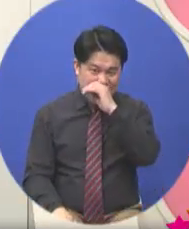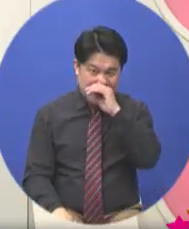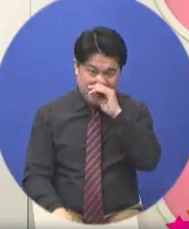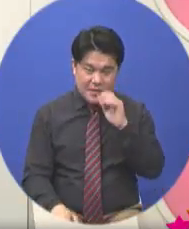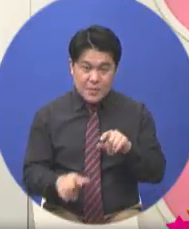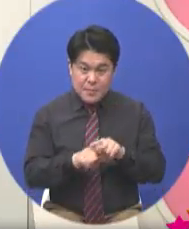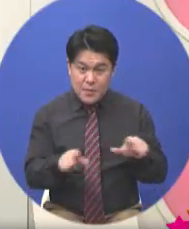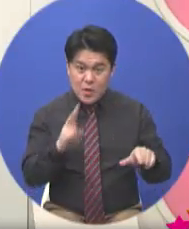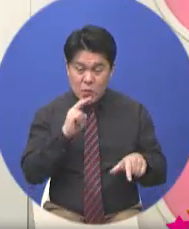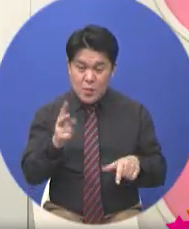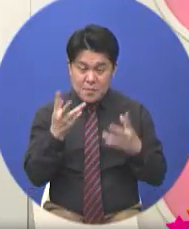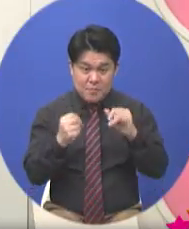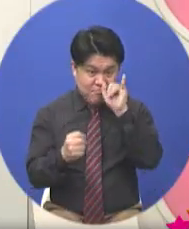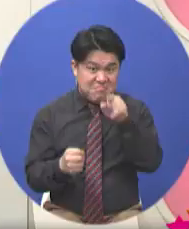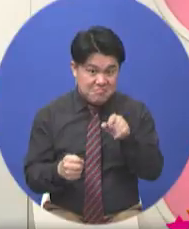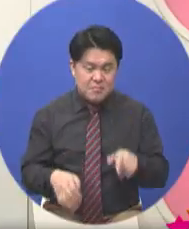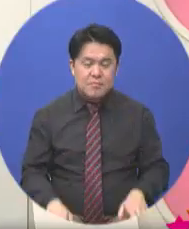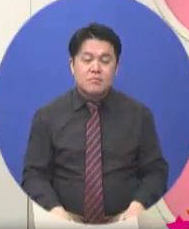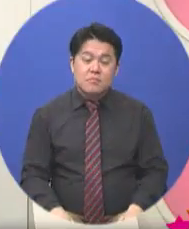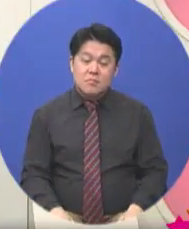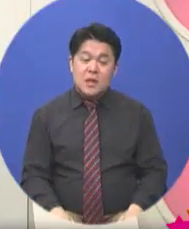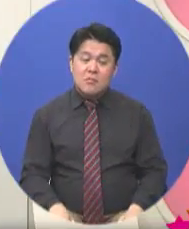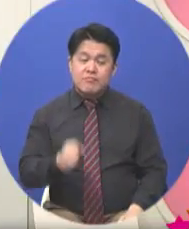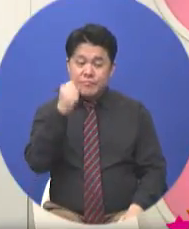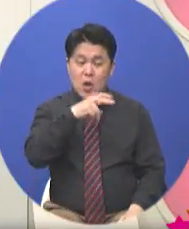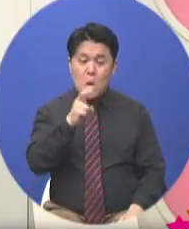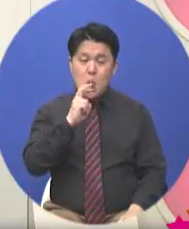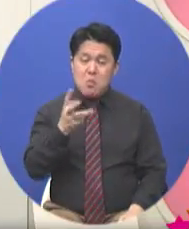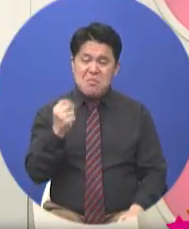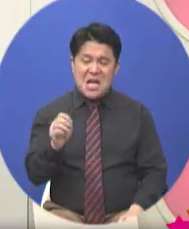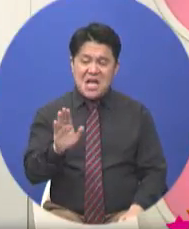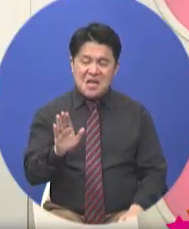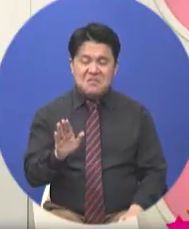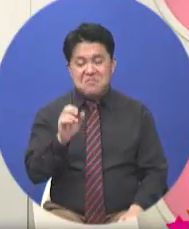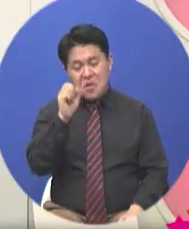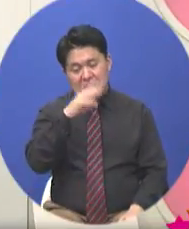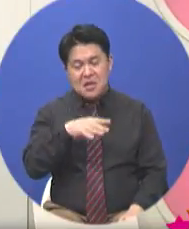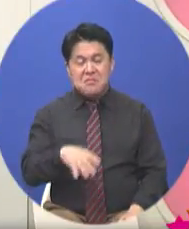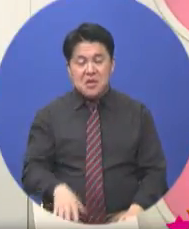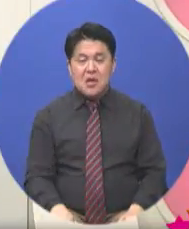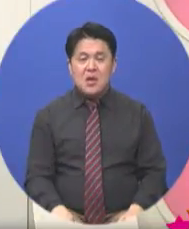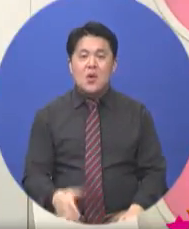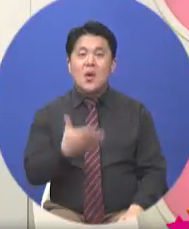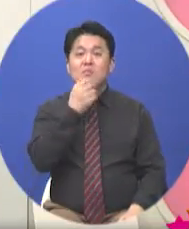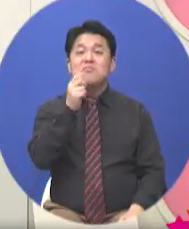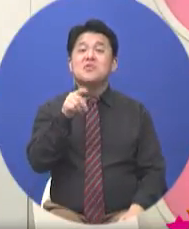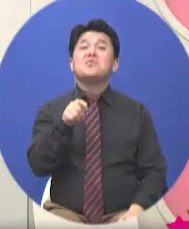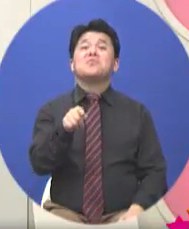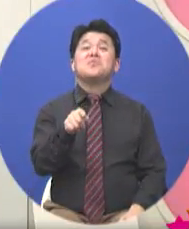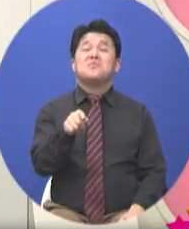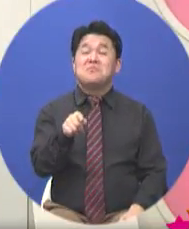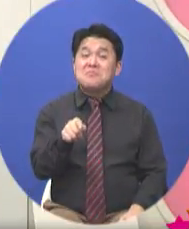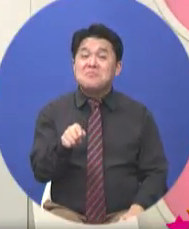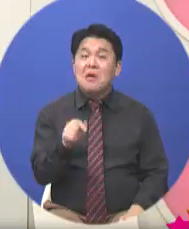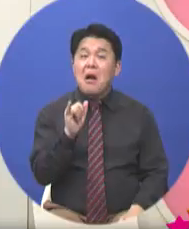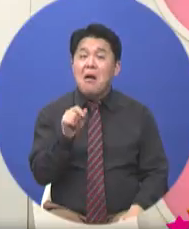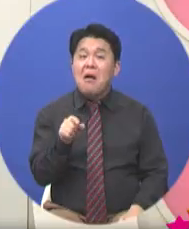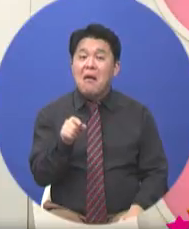입술. 평소에도 노래 자주 부르세요? 뭐, 그래, 뭐, 많이 부르지는 안 하고. 네. 뭐, 오늘 복지 TV를 보니까